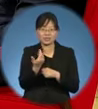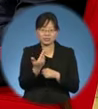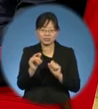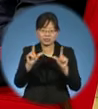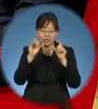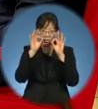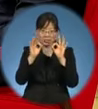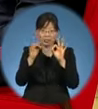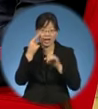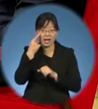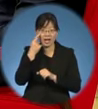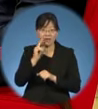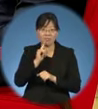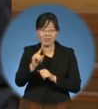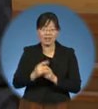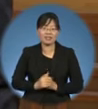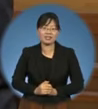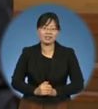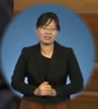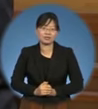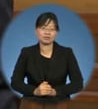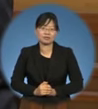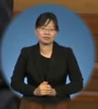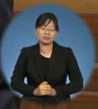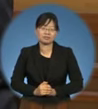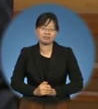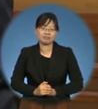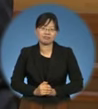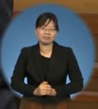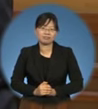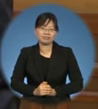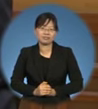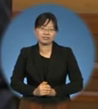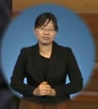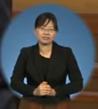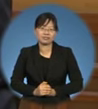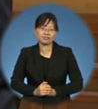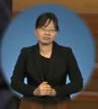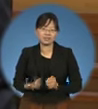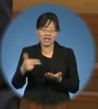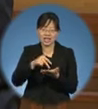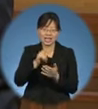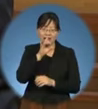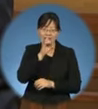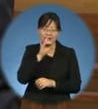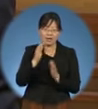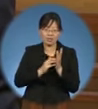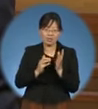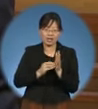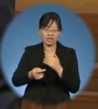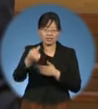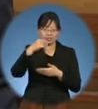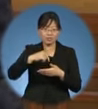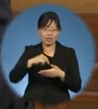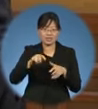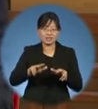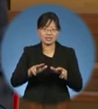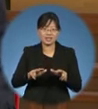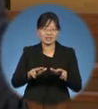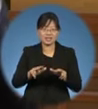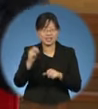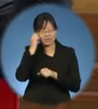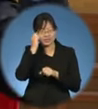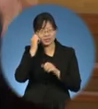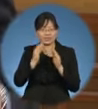보세요. 예, 예, 예. 근데 그러다 보면은 안 일어나죠. 그럼 원래 들어오면서 그